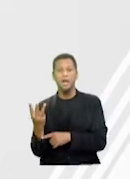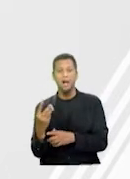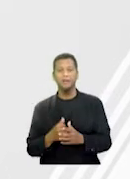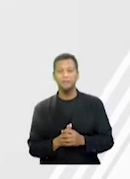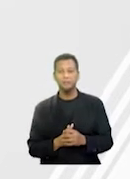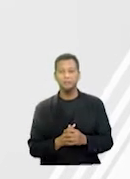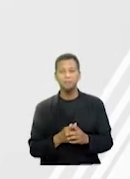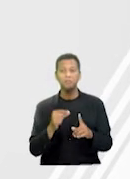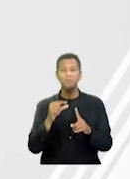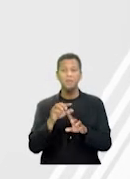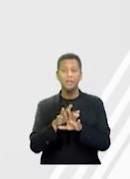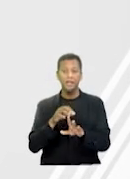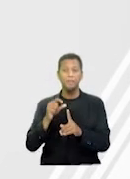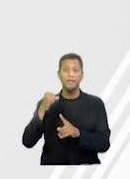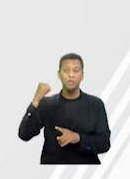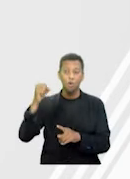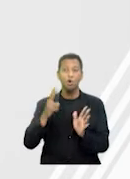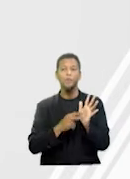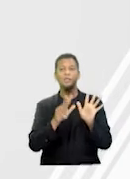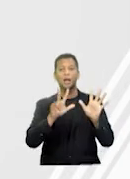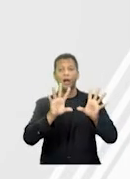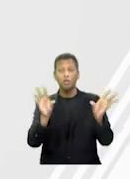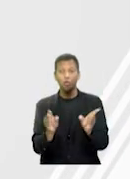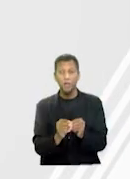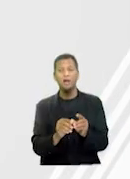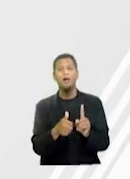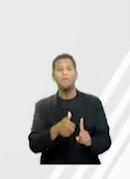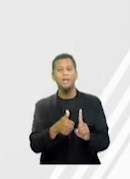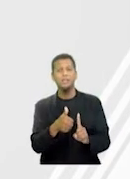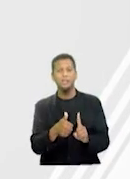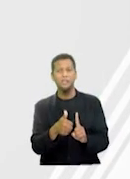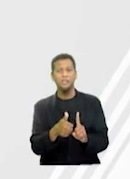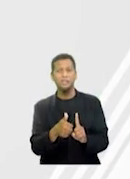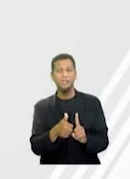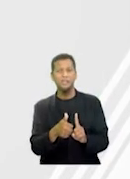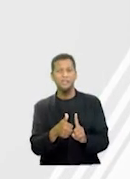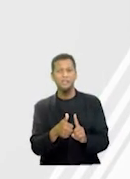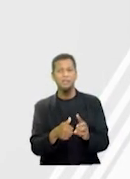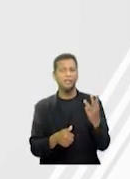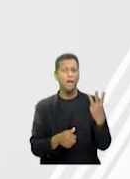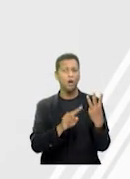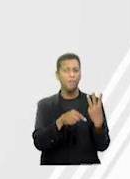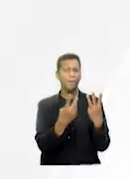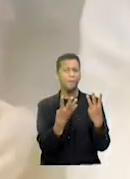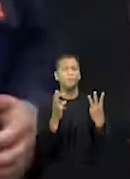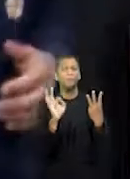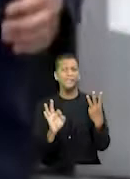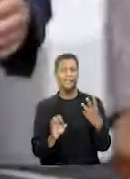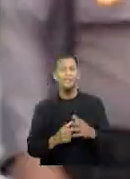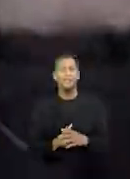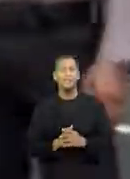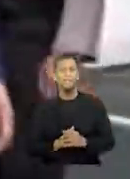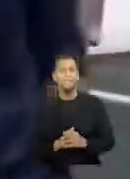menduduki peringkat ke-8 dari 16 partai politik dengan perolehan elektabilitas partai 3,4%.